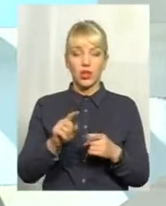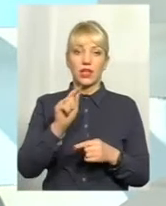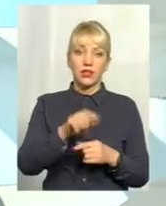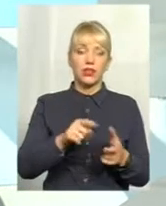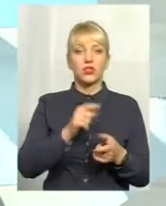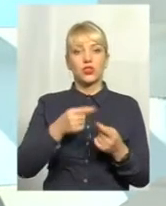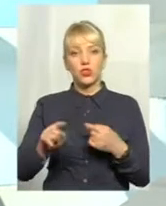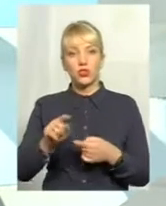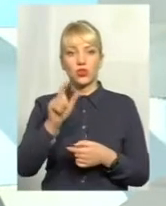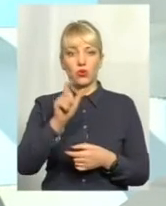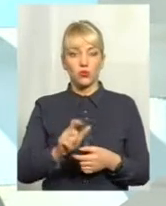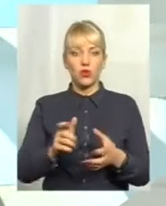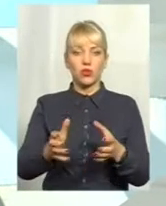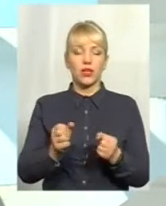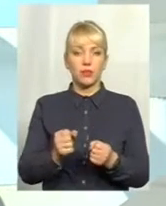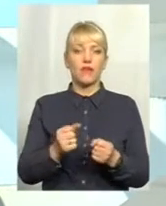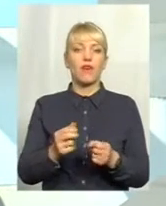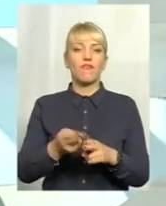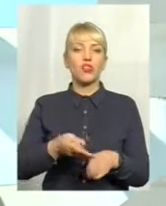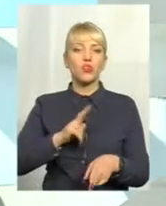той чи інший громадянин отримав відшкодування